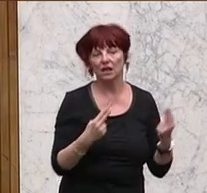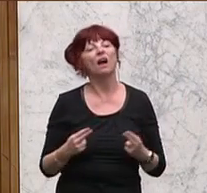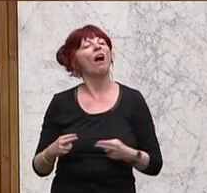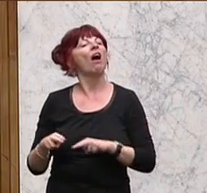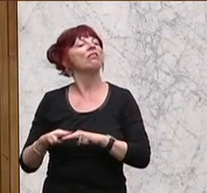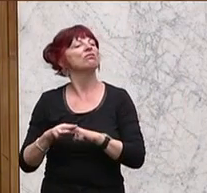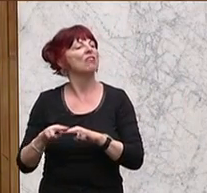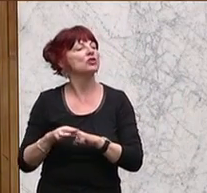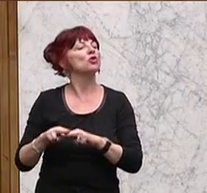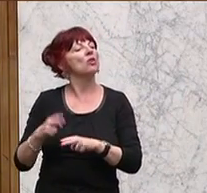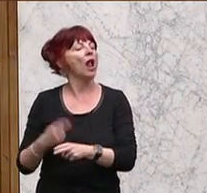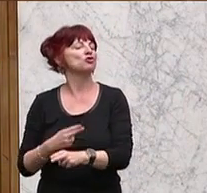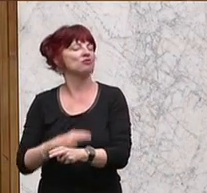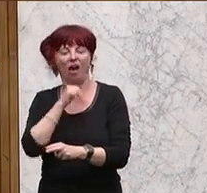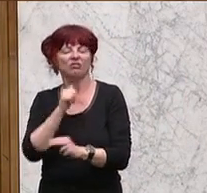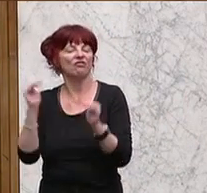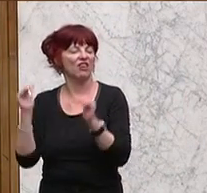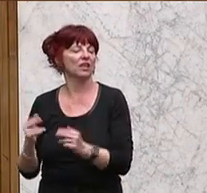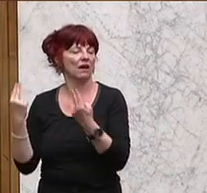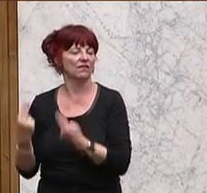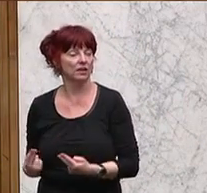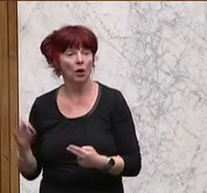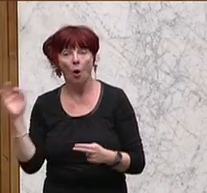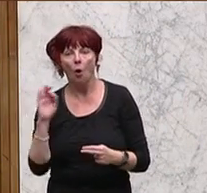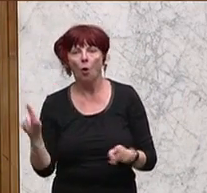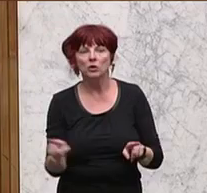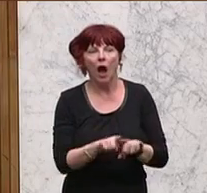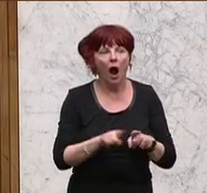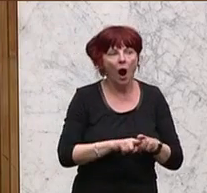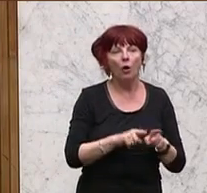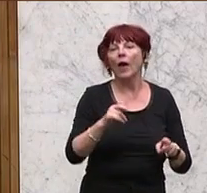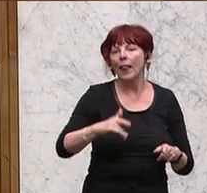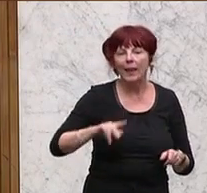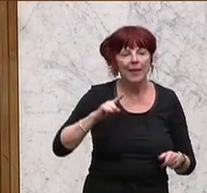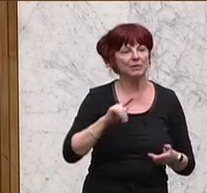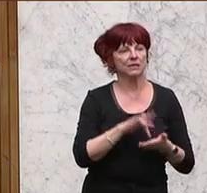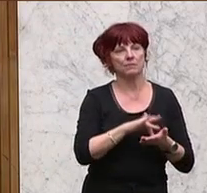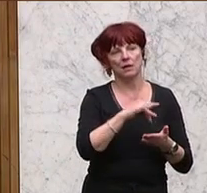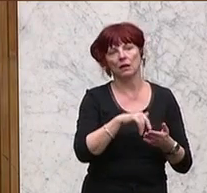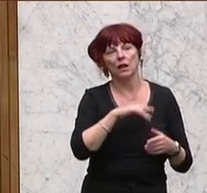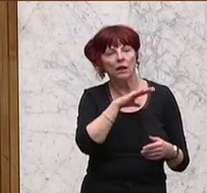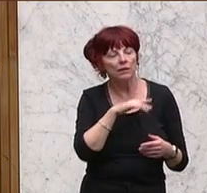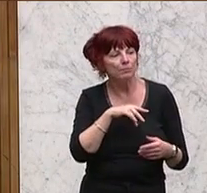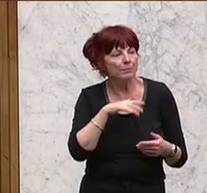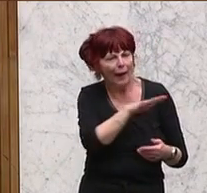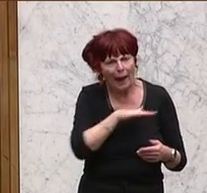drohende Gefährdung im Lebensmittelbereich, wir haben gehört, mit der Gentechnik und Ähnliches mehr, und auch die Aushöhlung